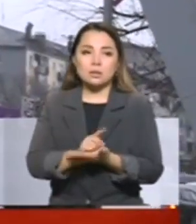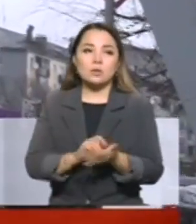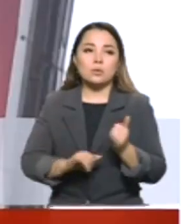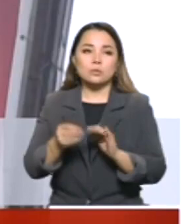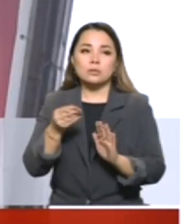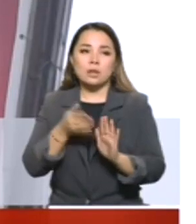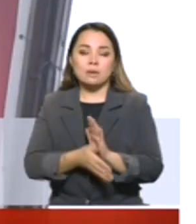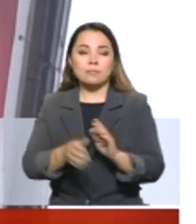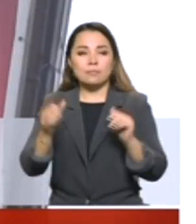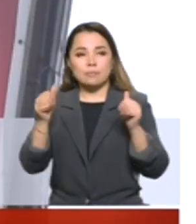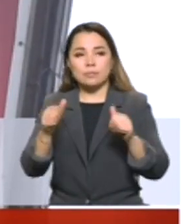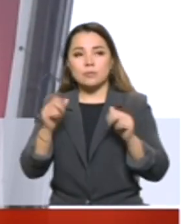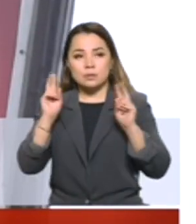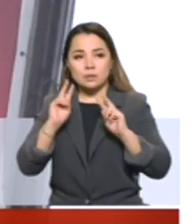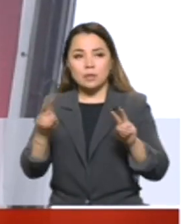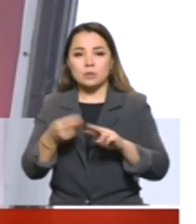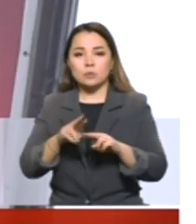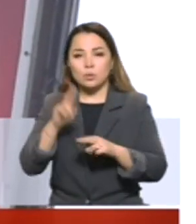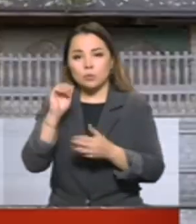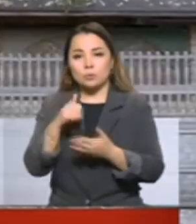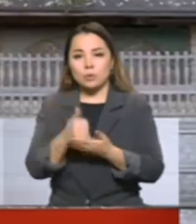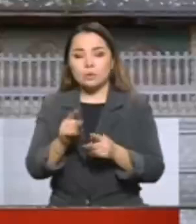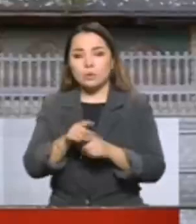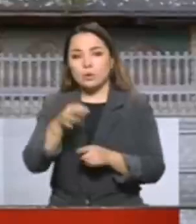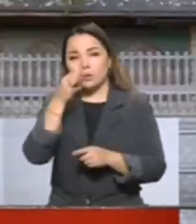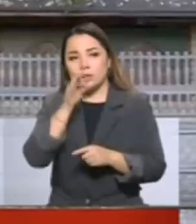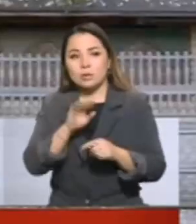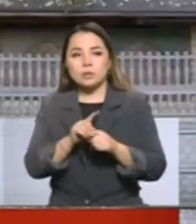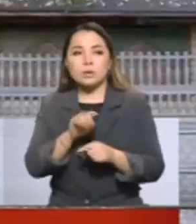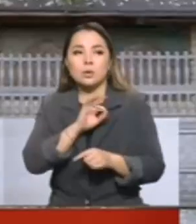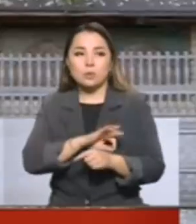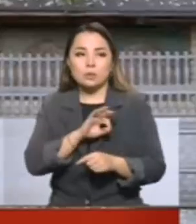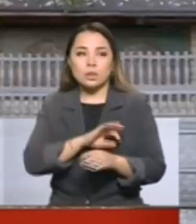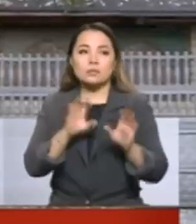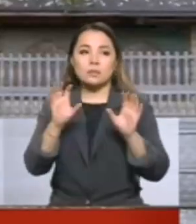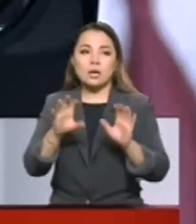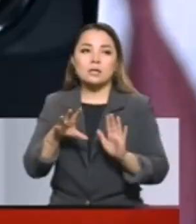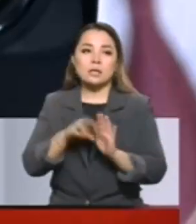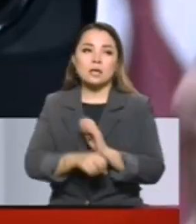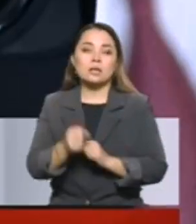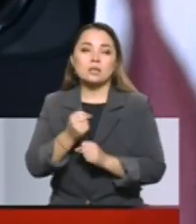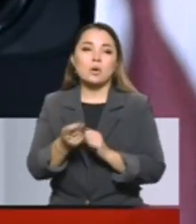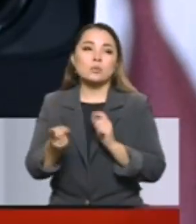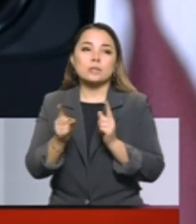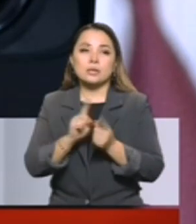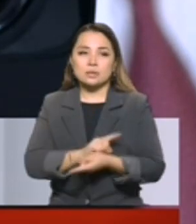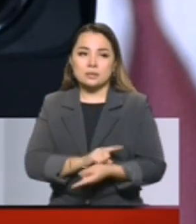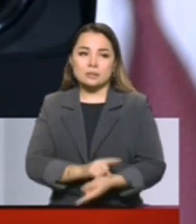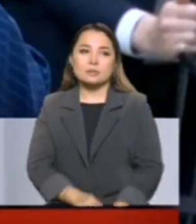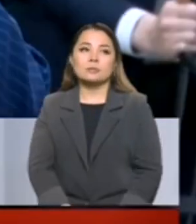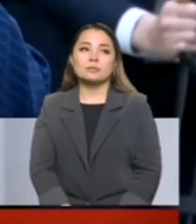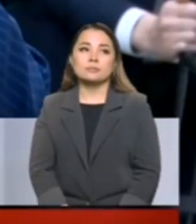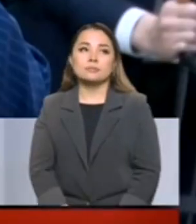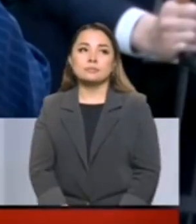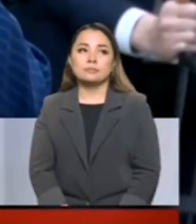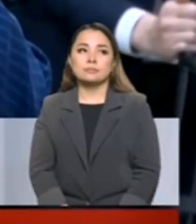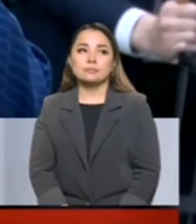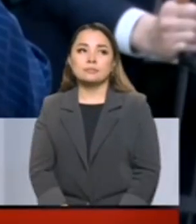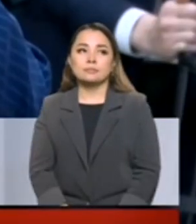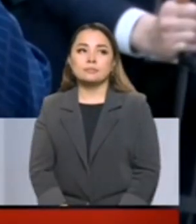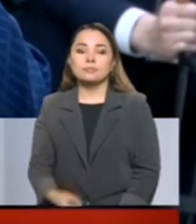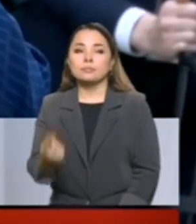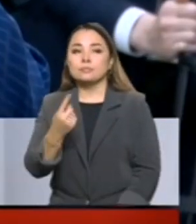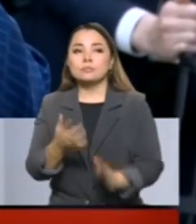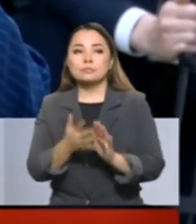кетіп жатқаны беймәлім. Сондықтан үкімет өзге елдердің тәжірибесін қолданып, заңға өзгеріс енгізбек. В первую очередь это запрет рекламы.